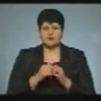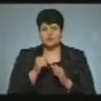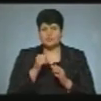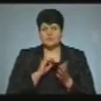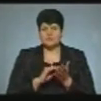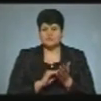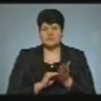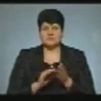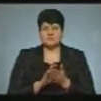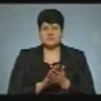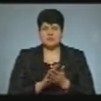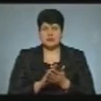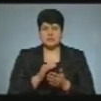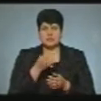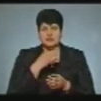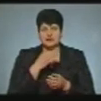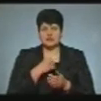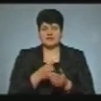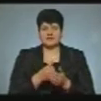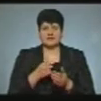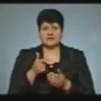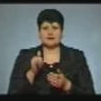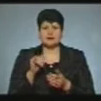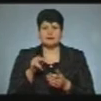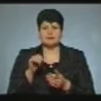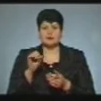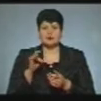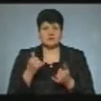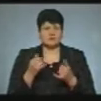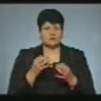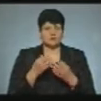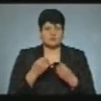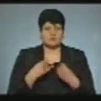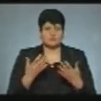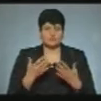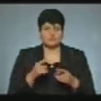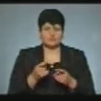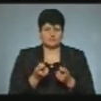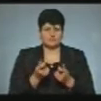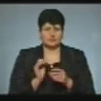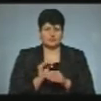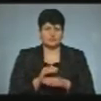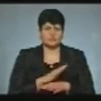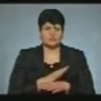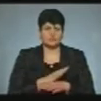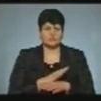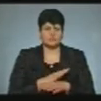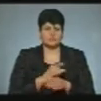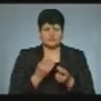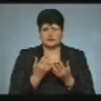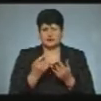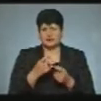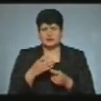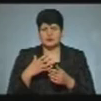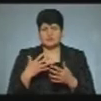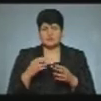виписують безплатні ліки від гіпертонії, гіпертоніку, а от зараз нічого не дають. Тут вже небольша доплата була, пару гривень, не то,